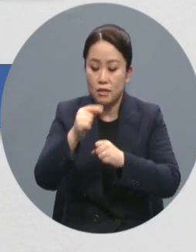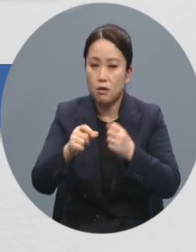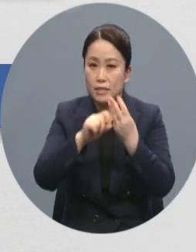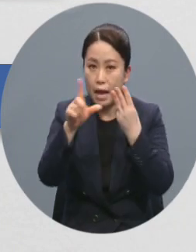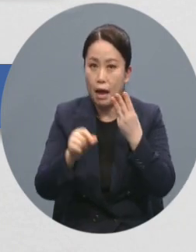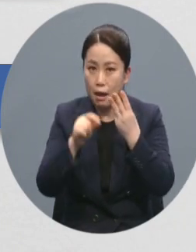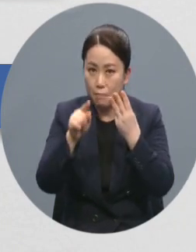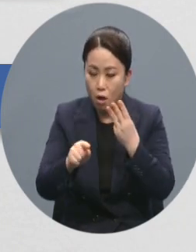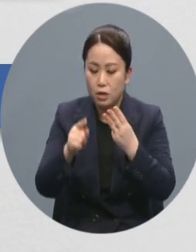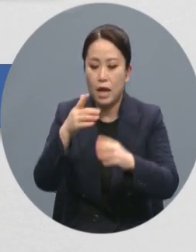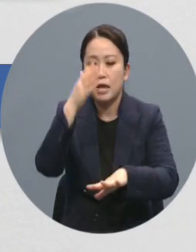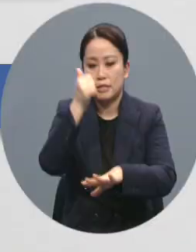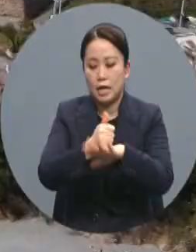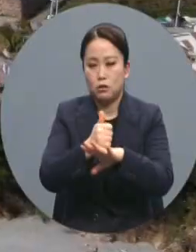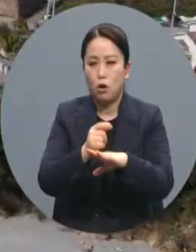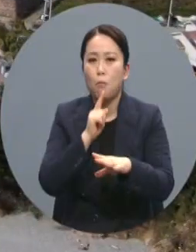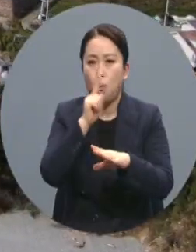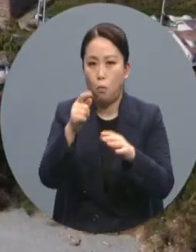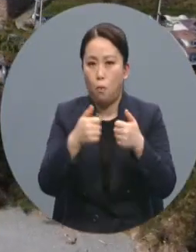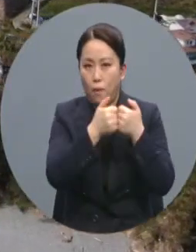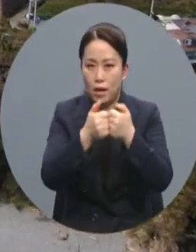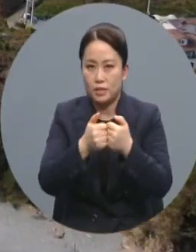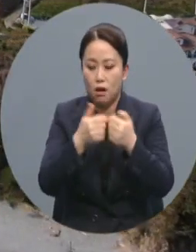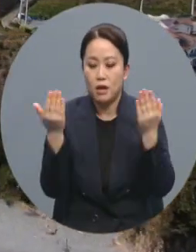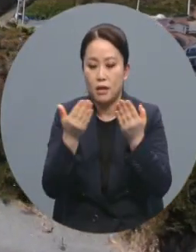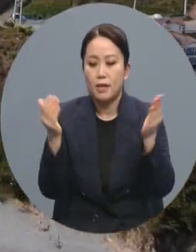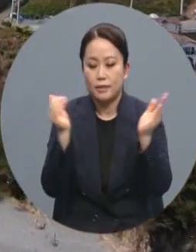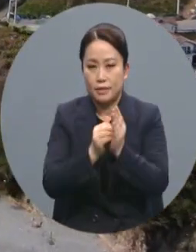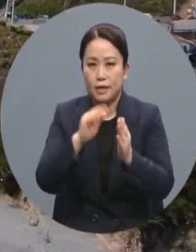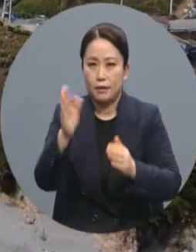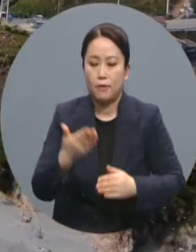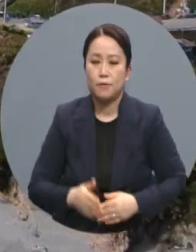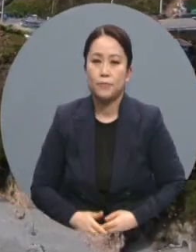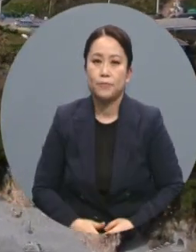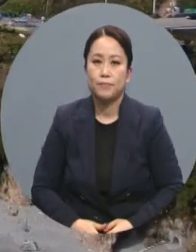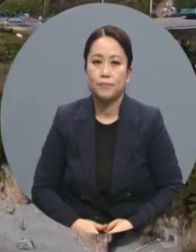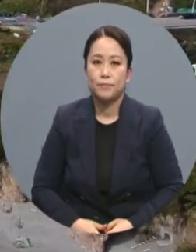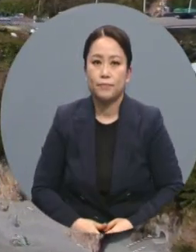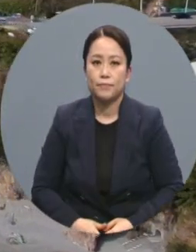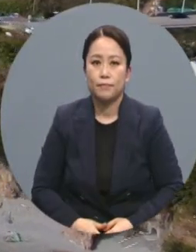보고회를 통해 용역을 마무리하게 됩니다. MBC 뉴스 이두원입니다.